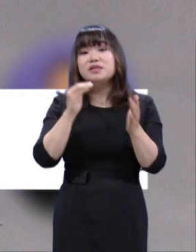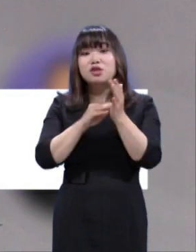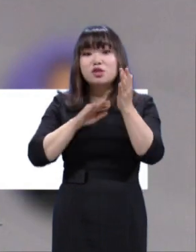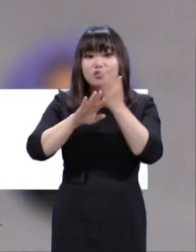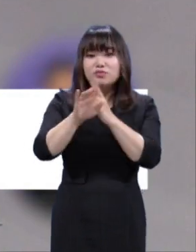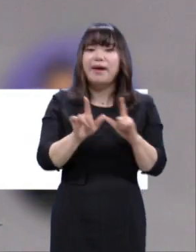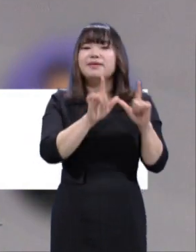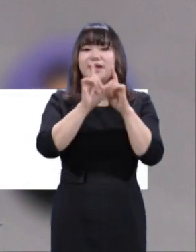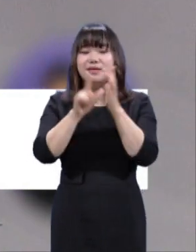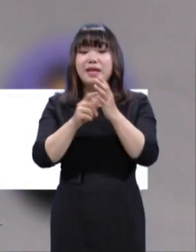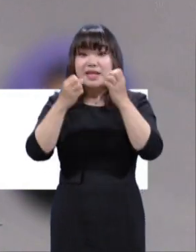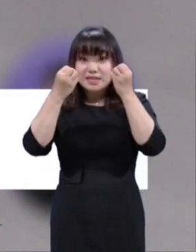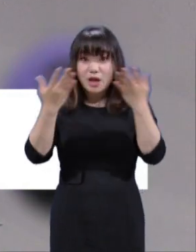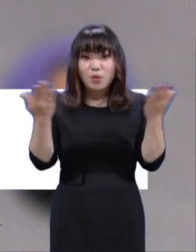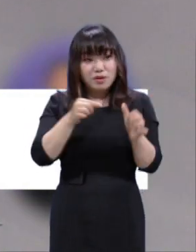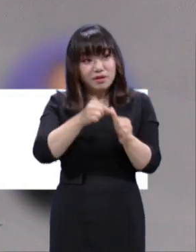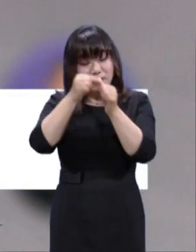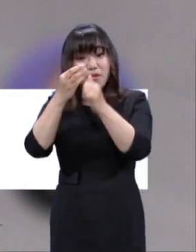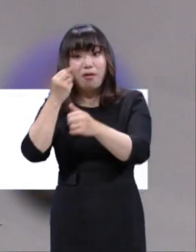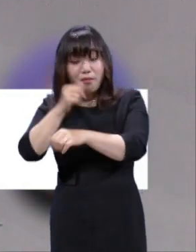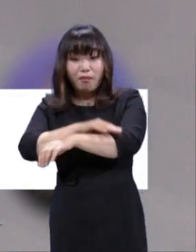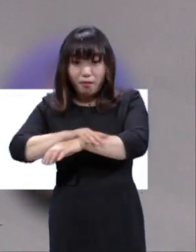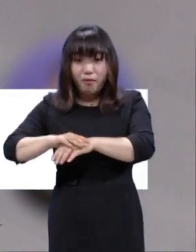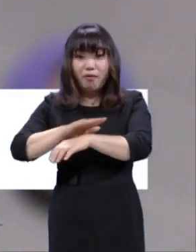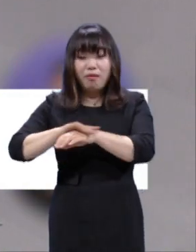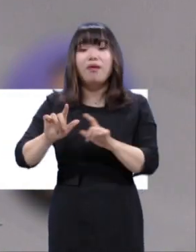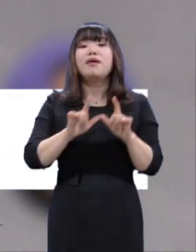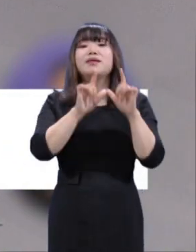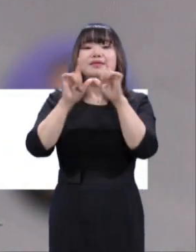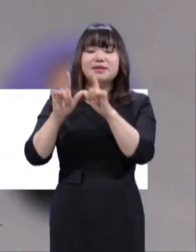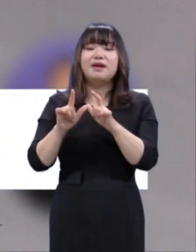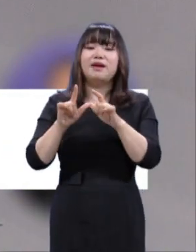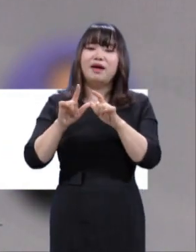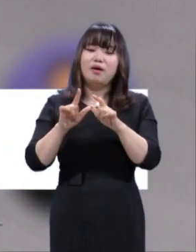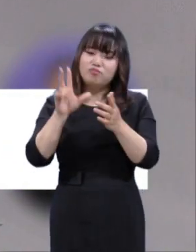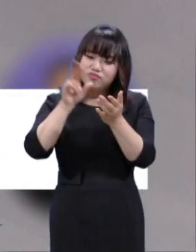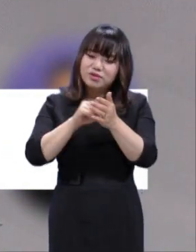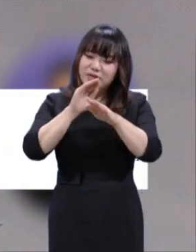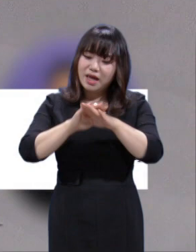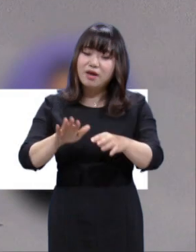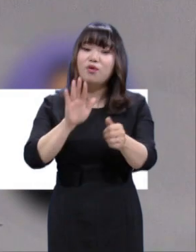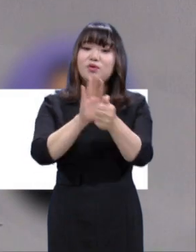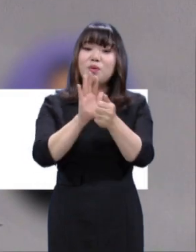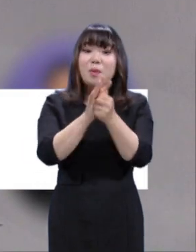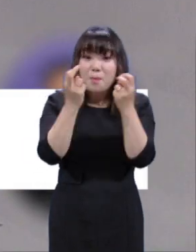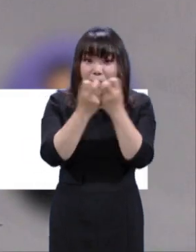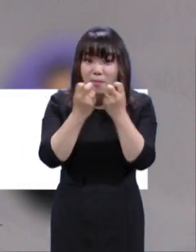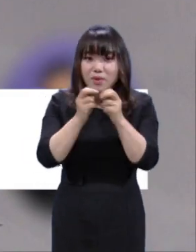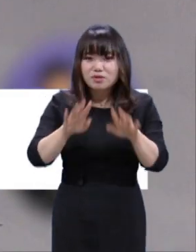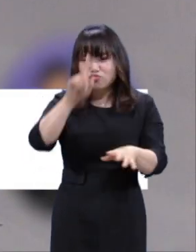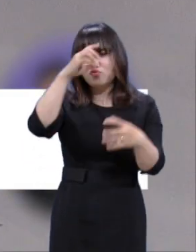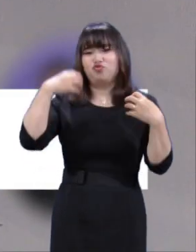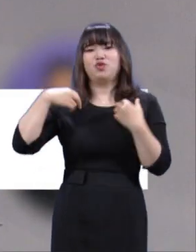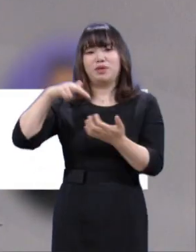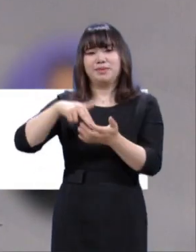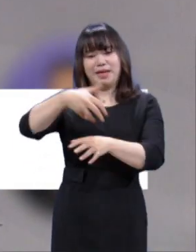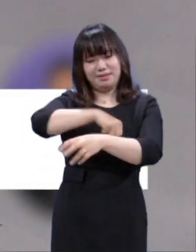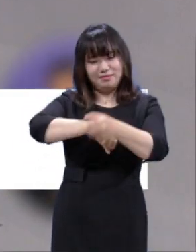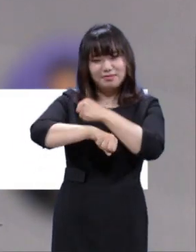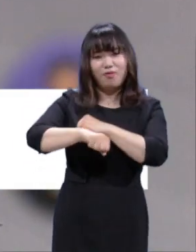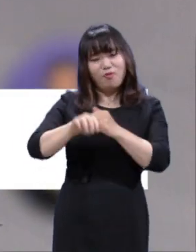점들을 직장을 갖고 있으면서 일을 하면서 이 문제를 풀어갈 수 있도록 하는 접근을 이제 구청 차원에서